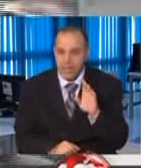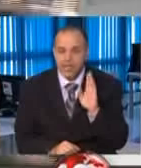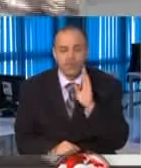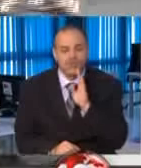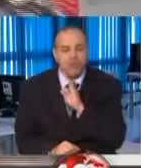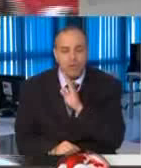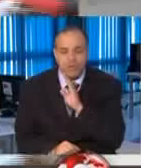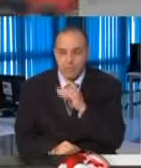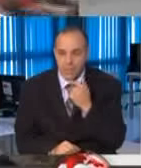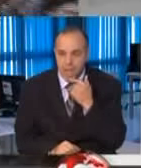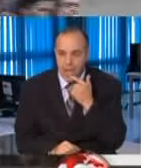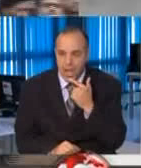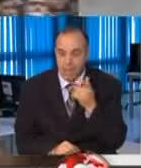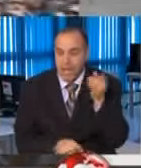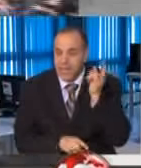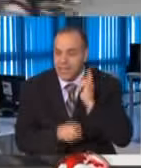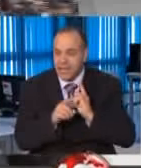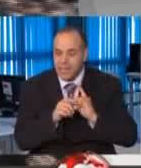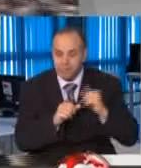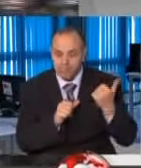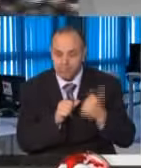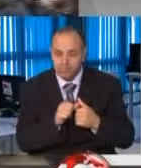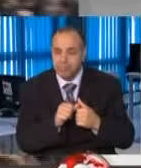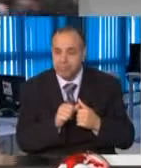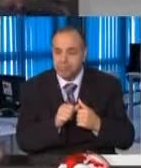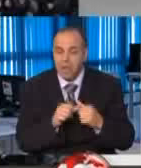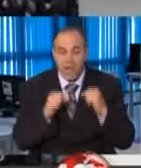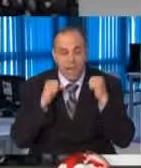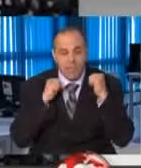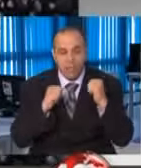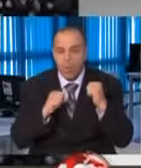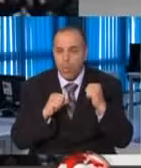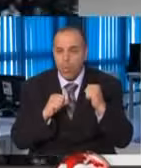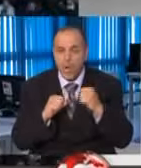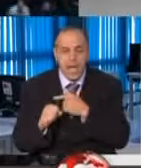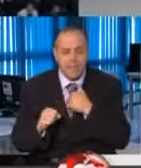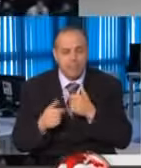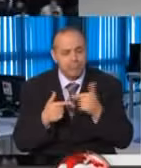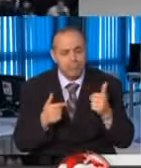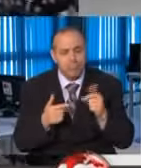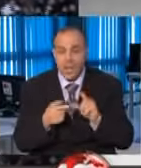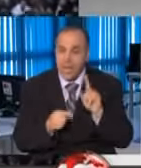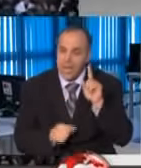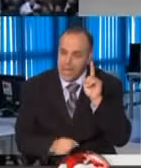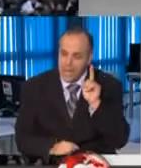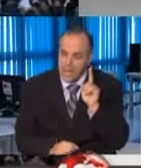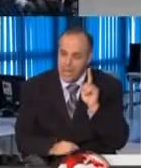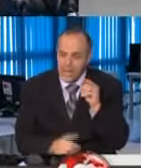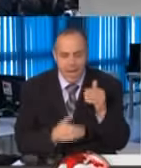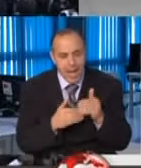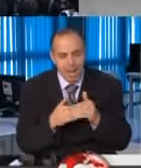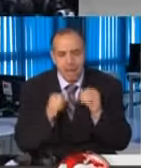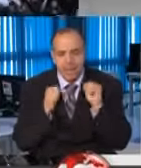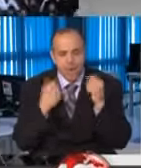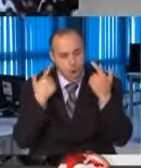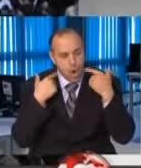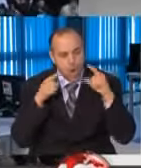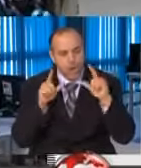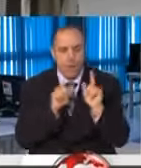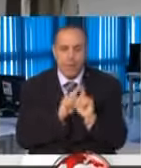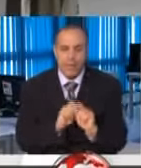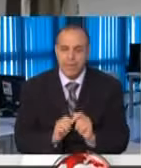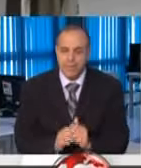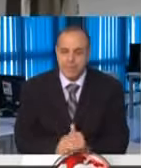جانفي ليصبح التاريخان متلازمان لثورة تعددت تسميتها لكنها الأقرب إلى ثورة الحرية